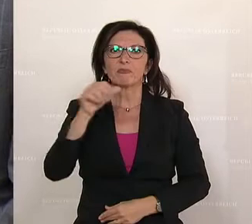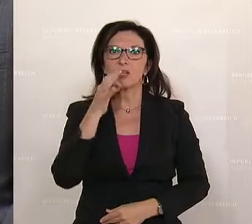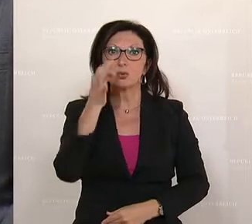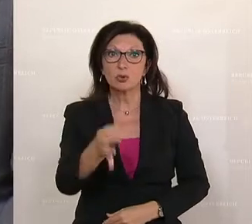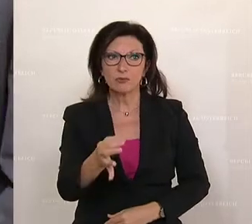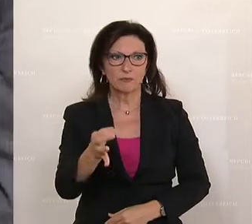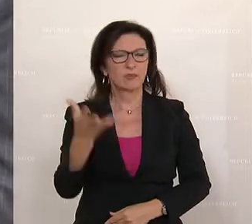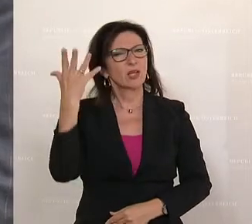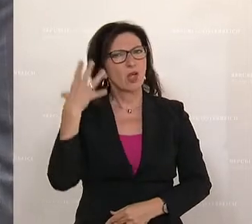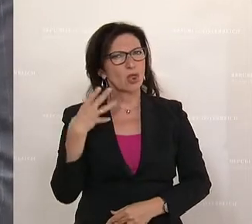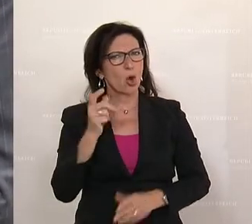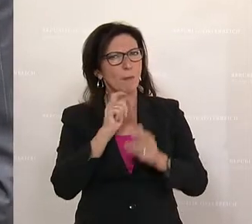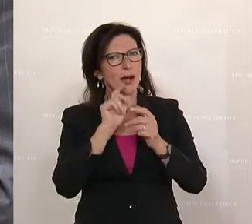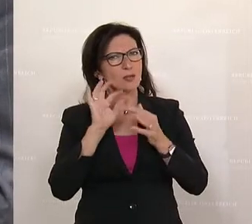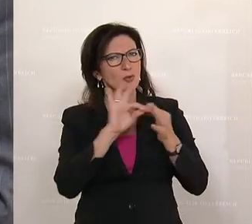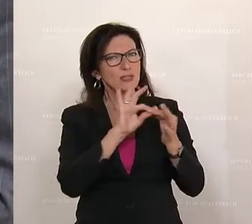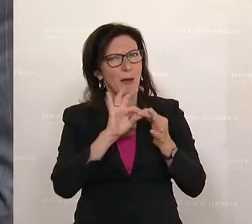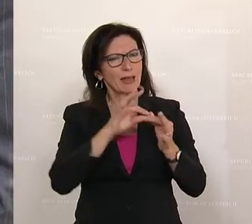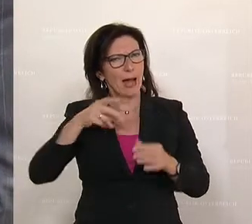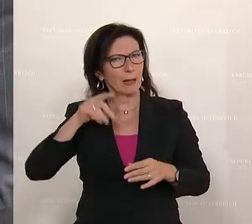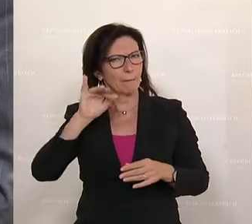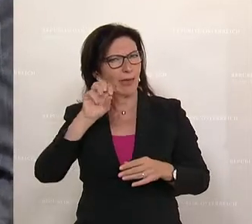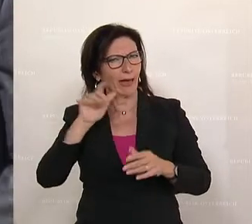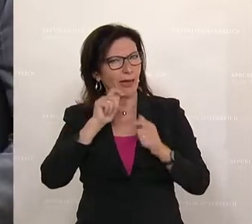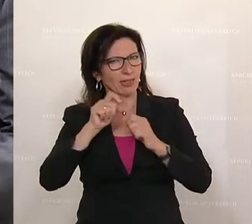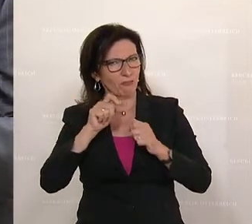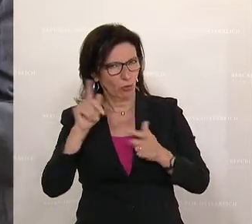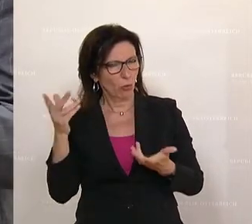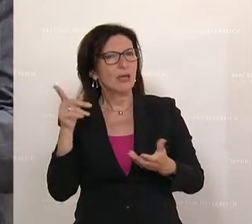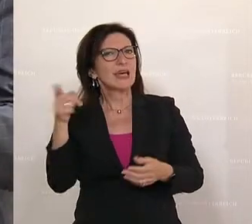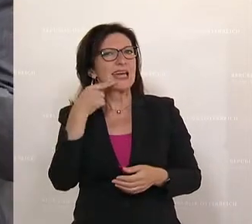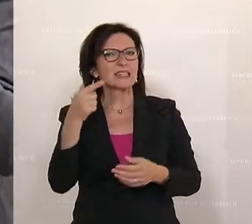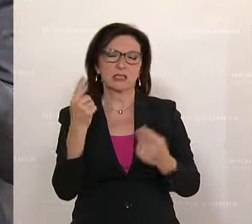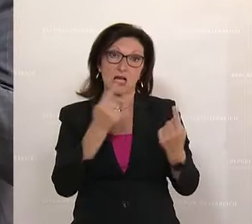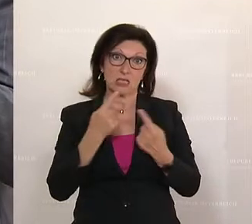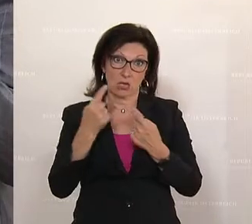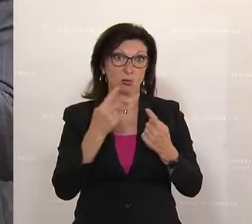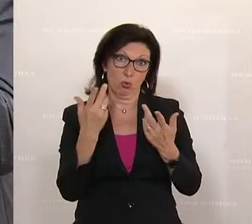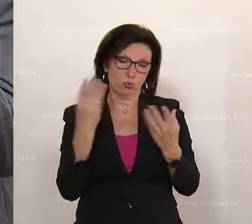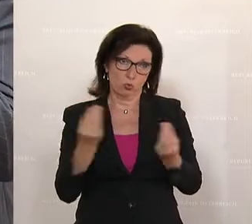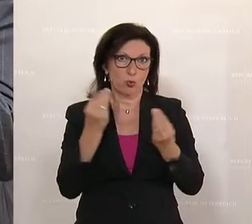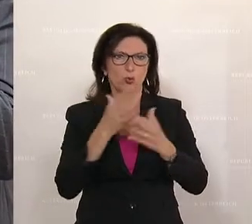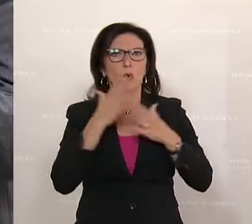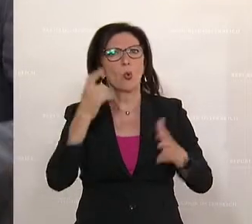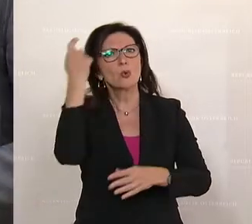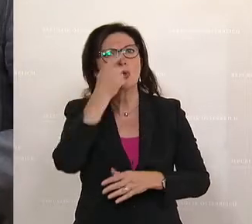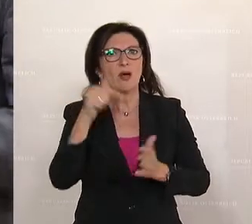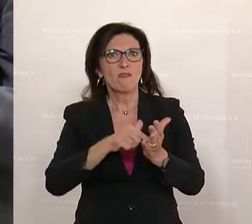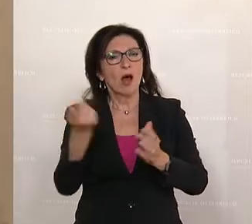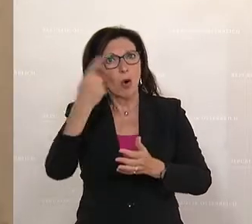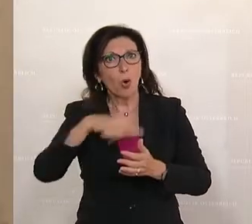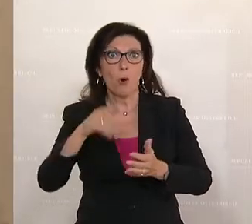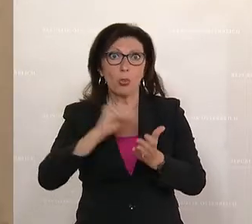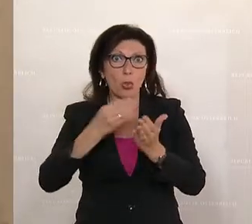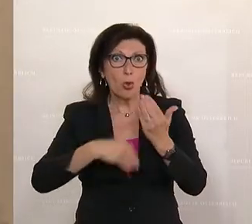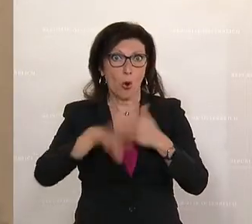beziehe mich nochmal auf das Interview vom Stefan Pierer. Jetzt sagt er natürlich, die Lage ist besorgniserregend, weil noch mehr Preiserhöhungen kommen werden.